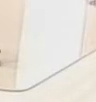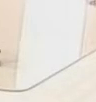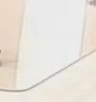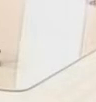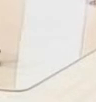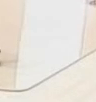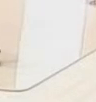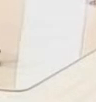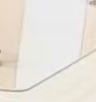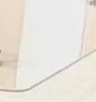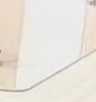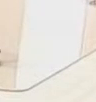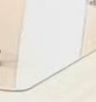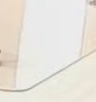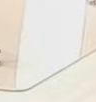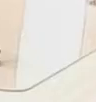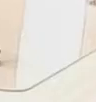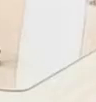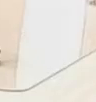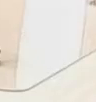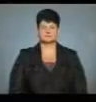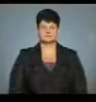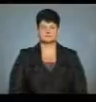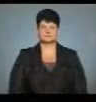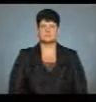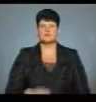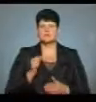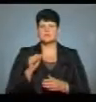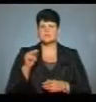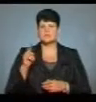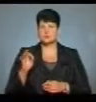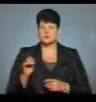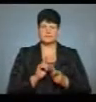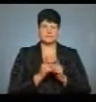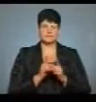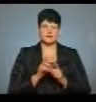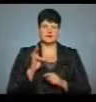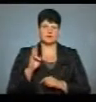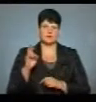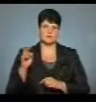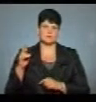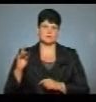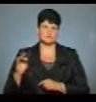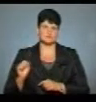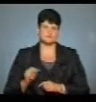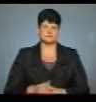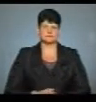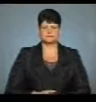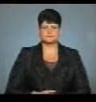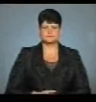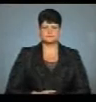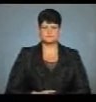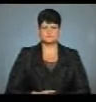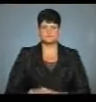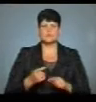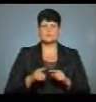Вітаю усіх, хто зараз з нами. Ви дивитесь новини. У студії для вас працює ведуча Анастасія Чучко і сурдоперекладач Надія Коцовська. І у